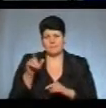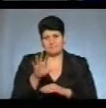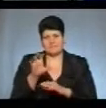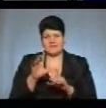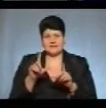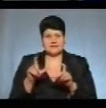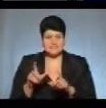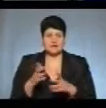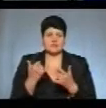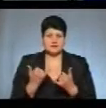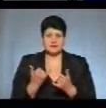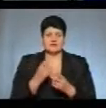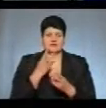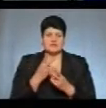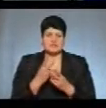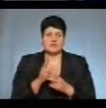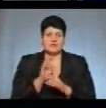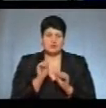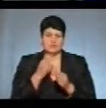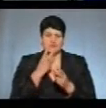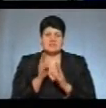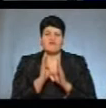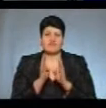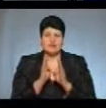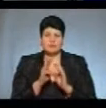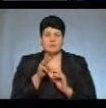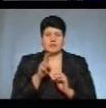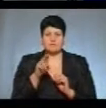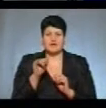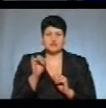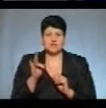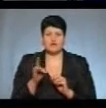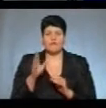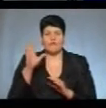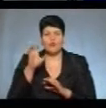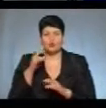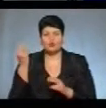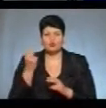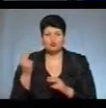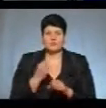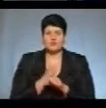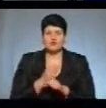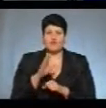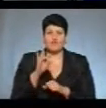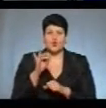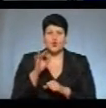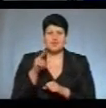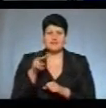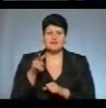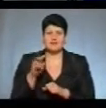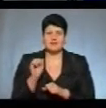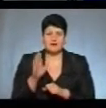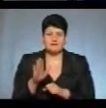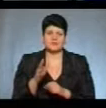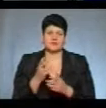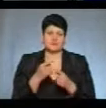нашій фейсбук-сторінці UA Тернопіль. Зазначу, Міхал Петшик – фотохудожник, архітектор, який працює у Вроцлаві. Твори Міхала Петшика